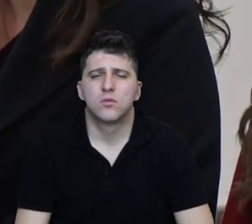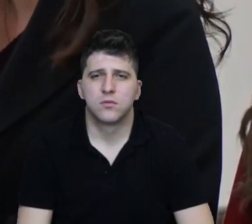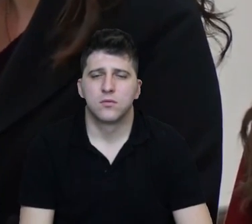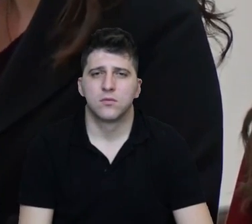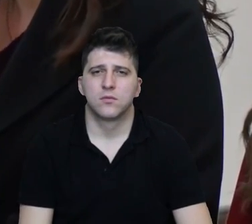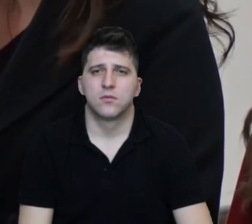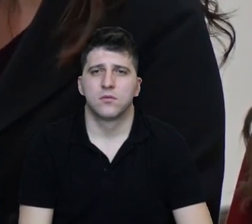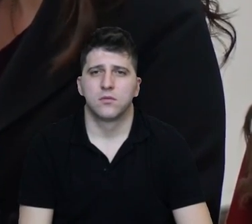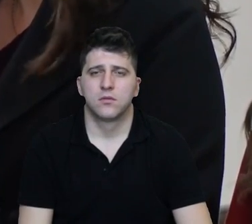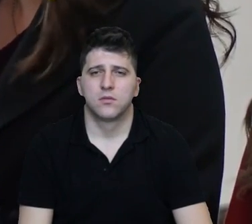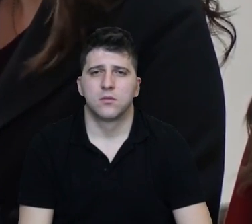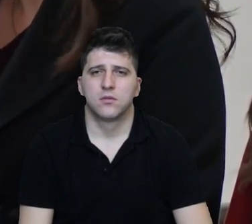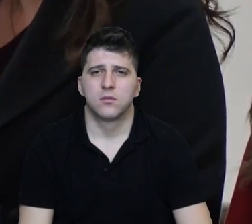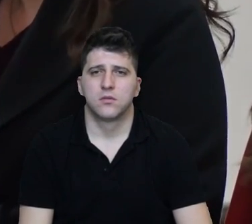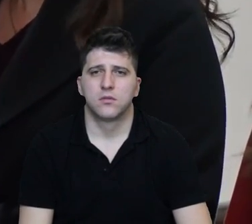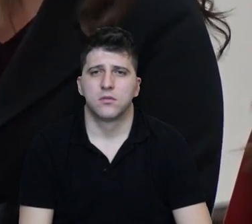mısınız?